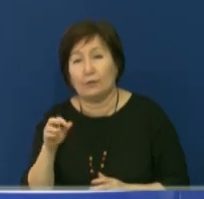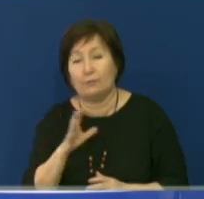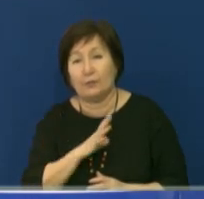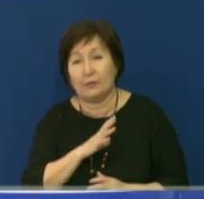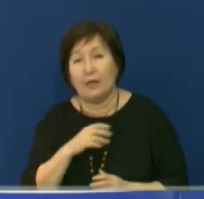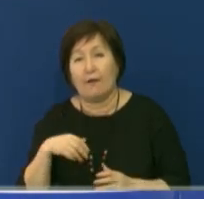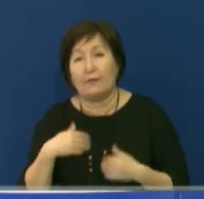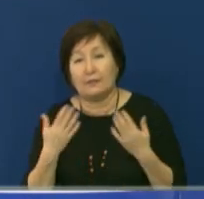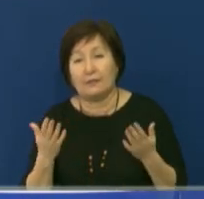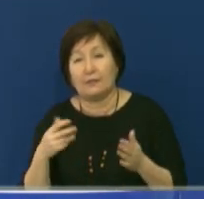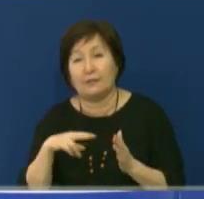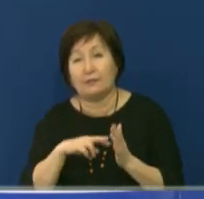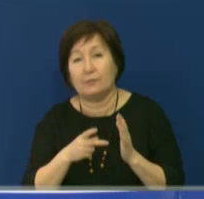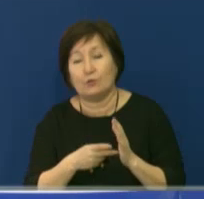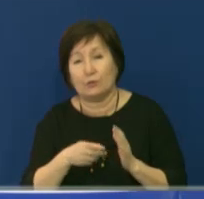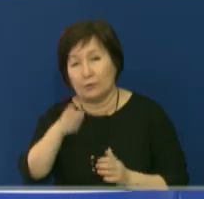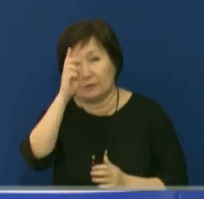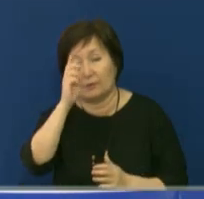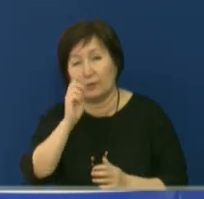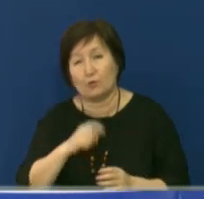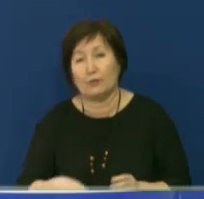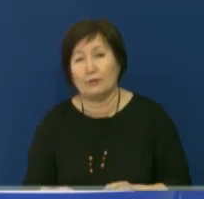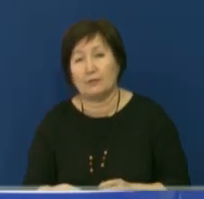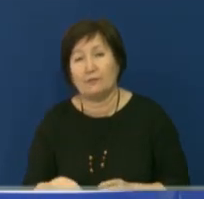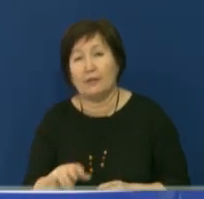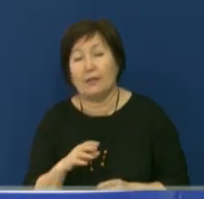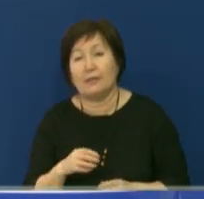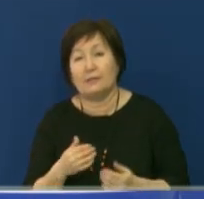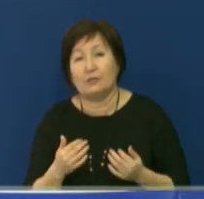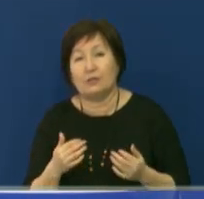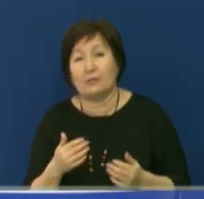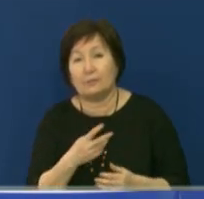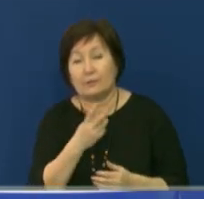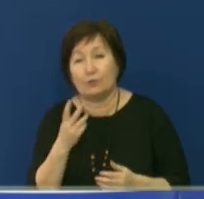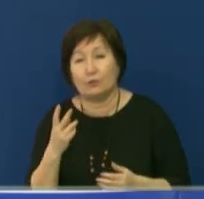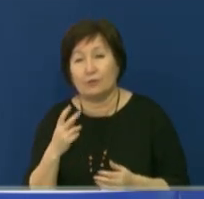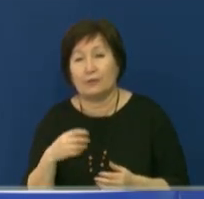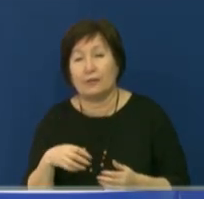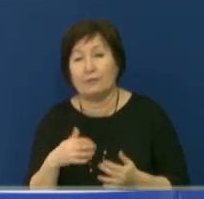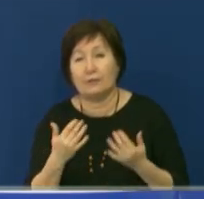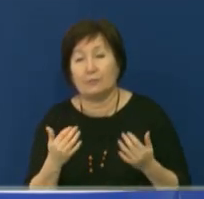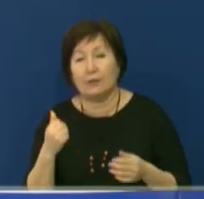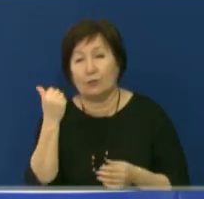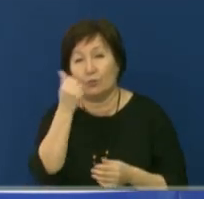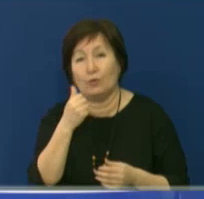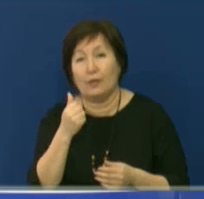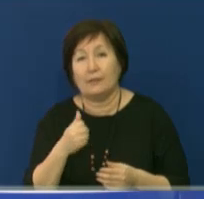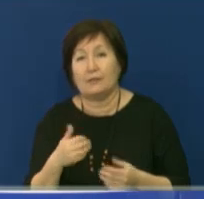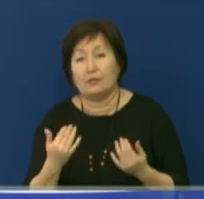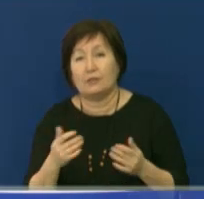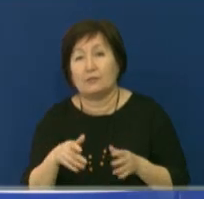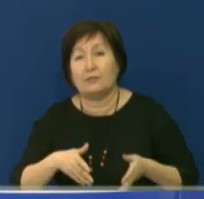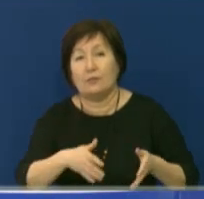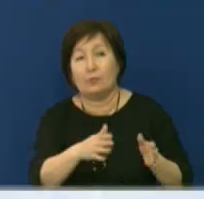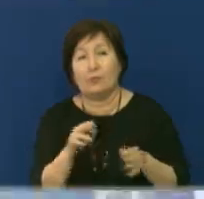етілген. Ауыл ел бесігі аясында тағы 125-і қамтылмақ. Сондай-ақ ағымдағы жылы 199 шақырым жол жөнделеді деп